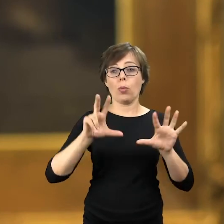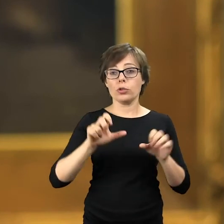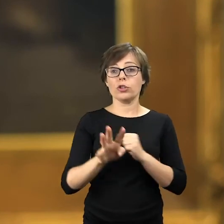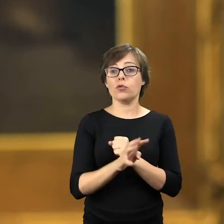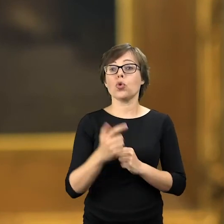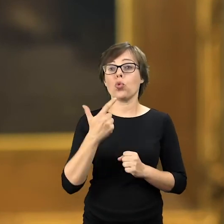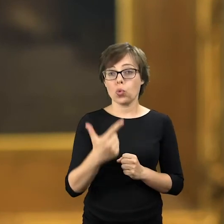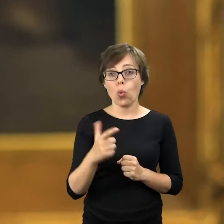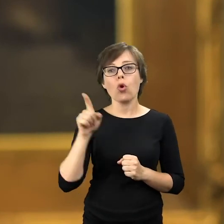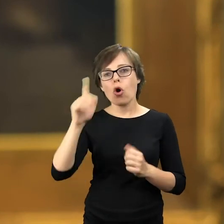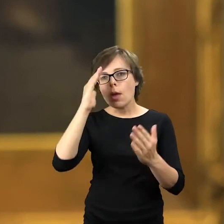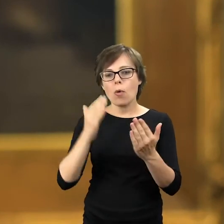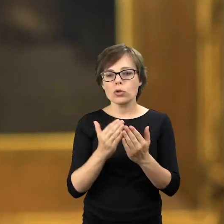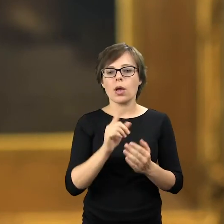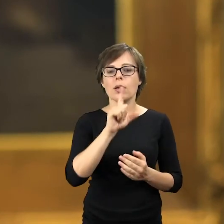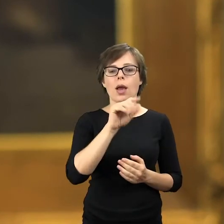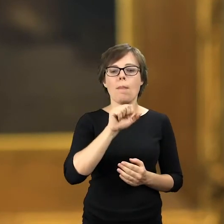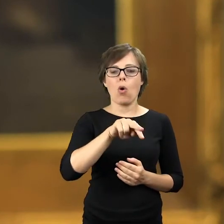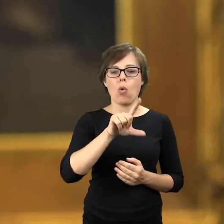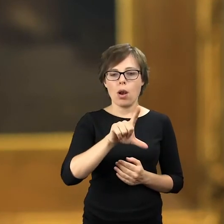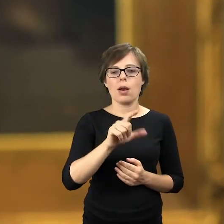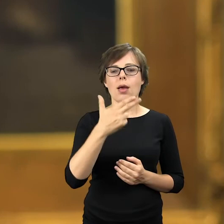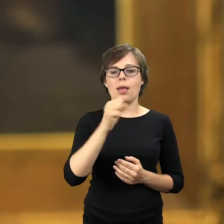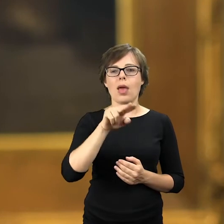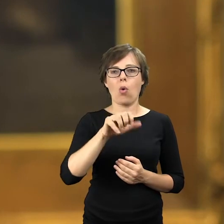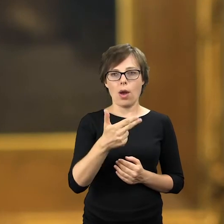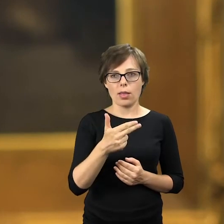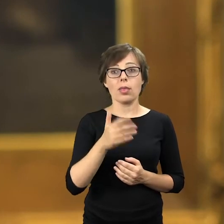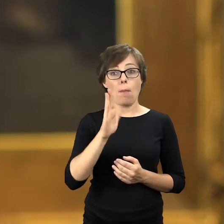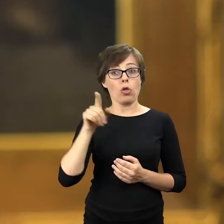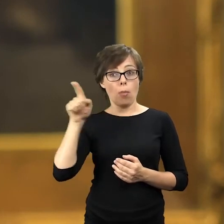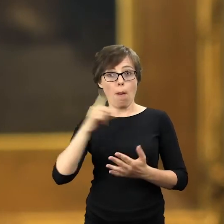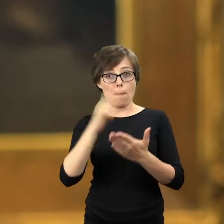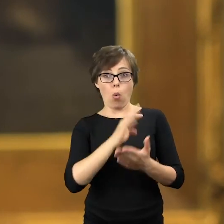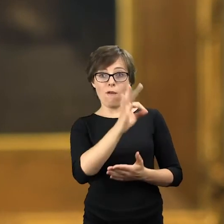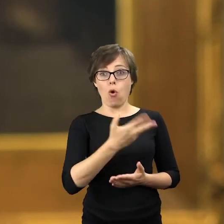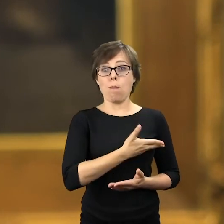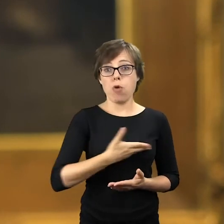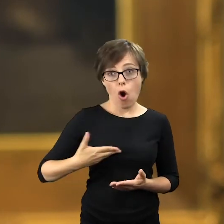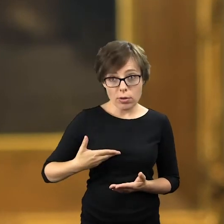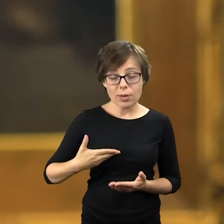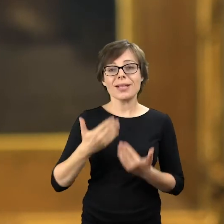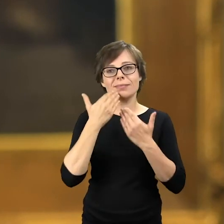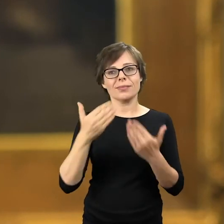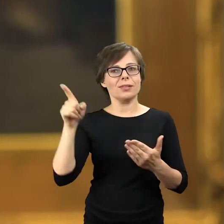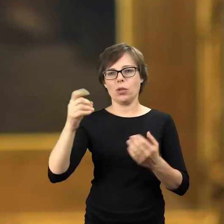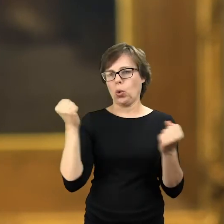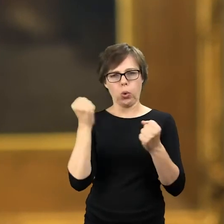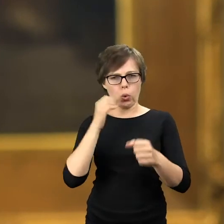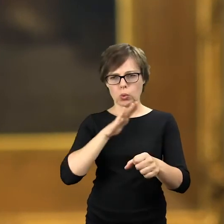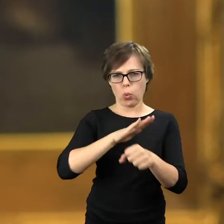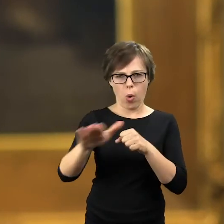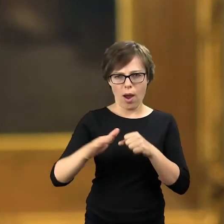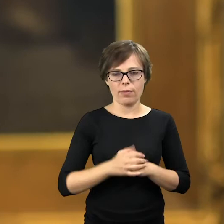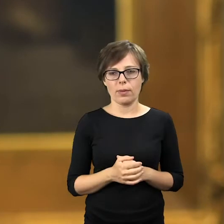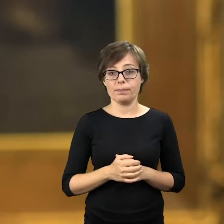poznaje Pola Nałena, którego portret namalowany przez Boznańską przyniesie tak wielką sławę artystce.